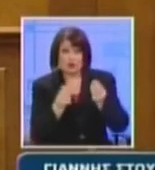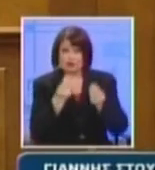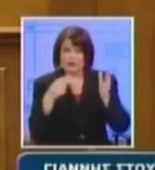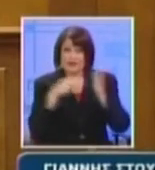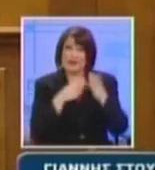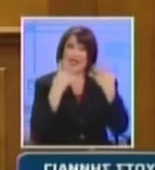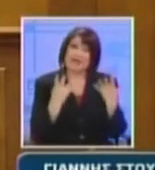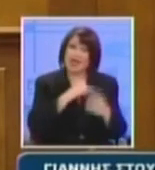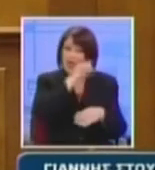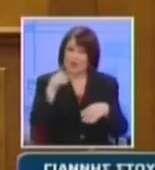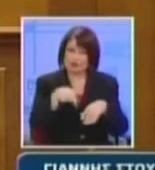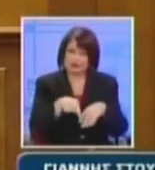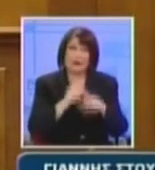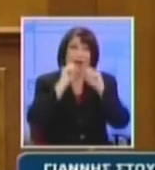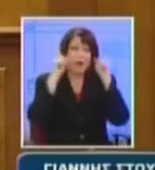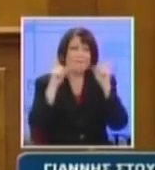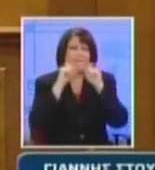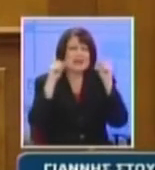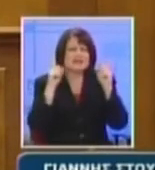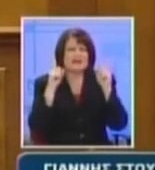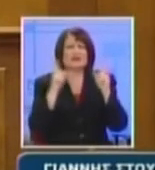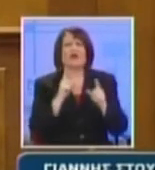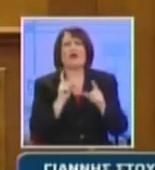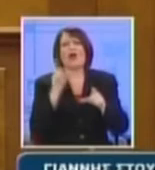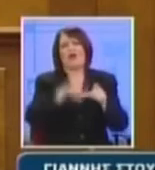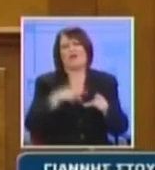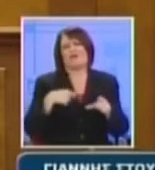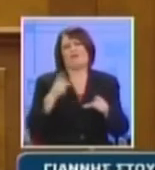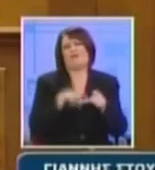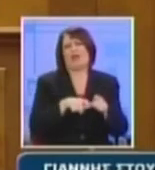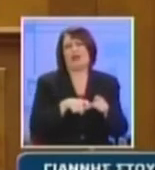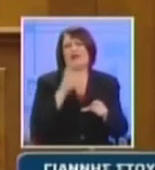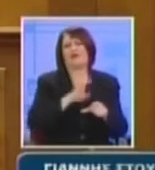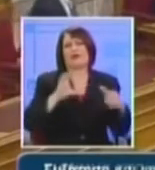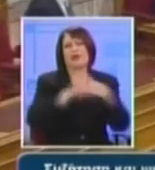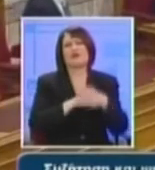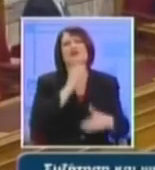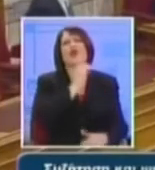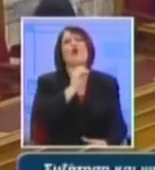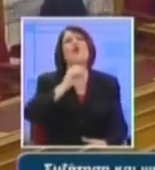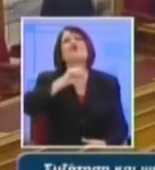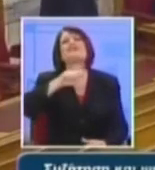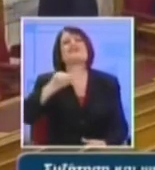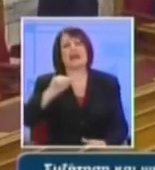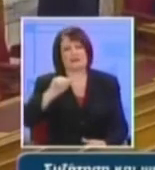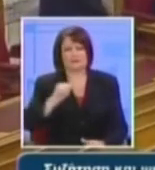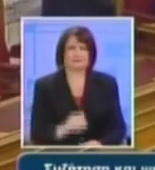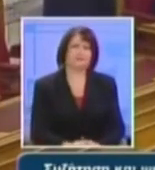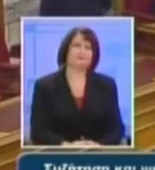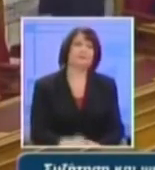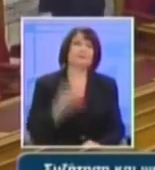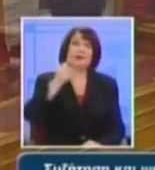μέχρι σήμερα είναι ιστορικά πρωτοφανές για χώρες μέλη της Ευρωπαϊκής Ένωσης και του ΟΣΑ. Η επίτευξη